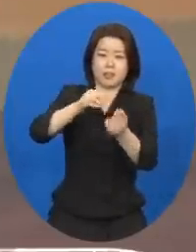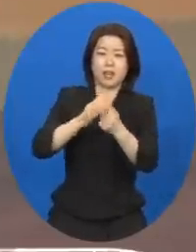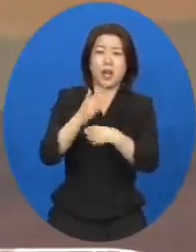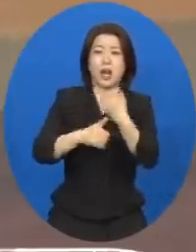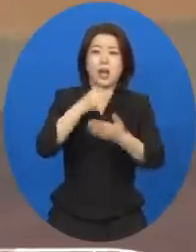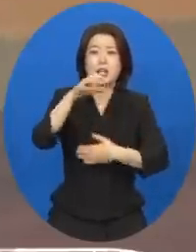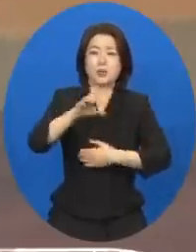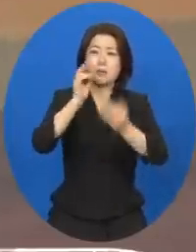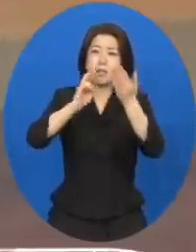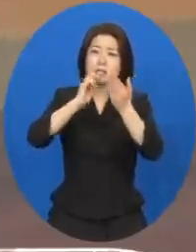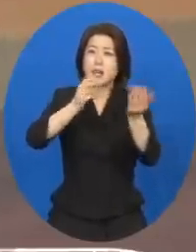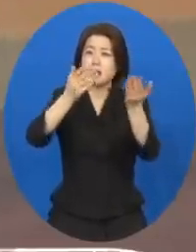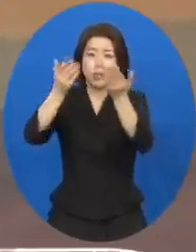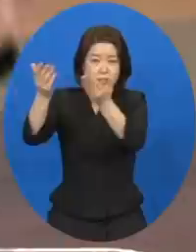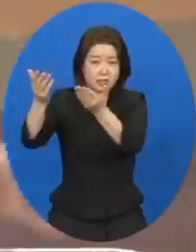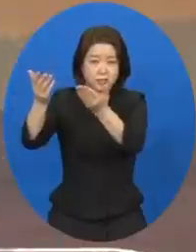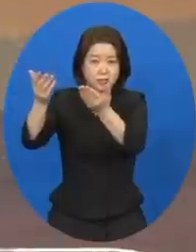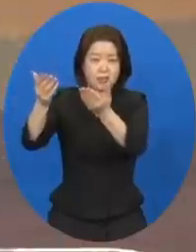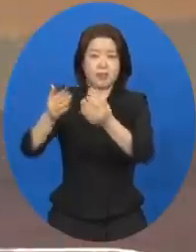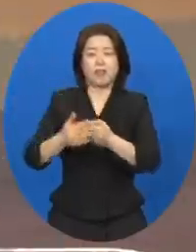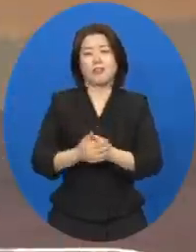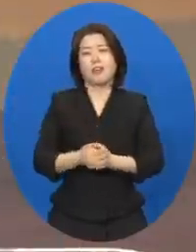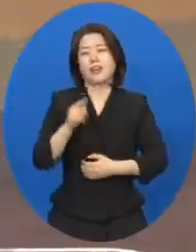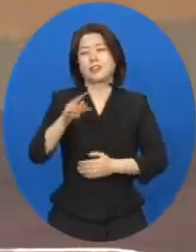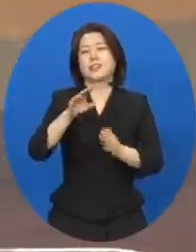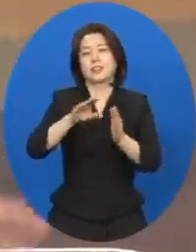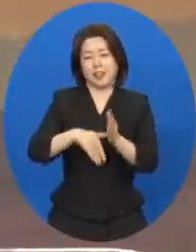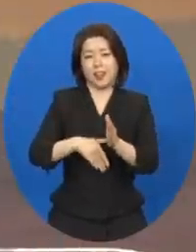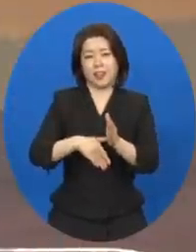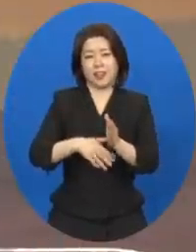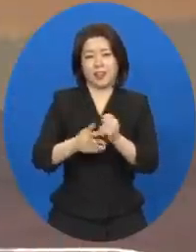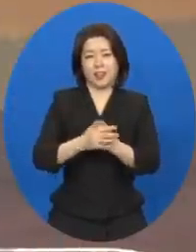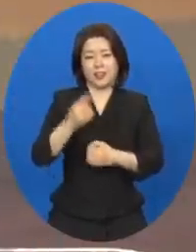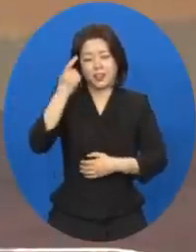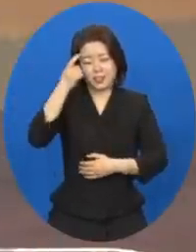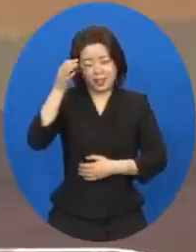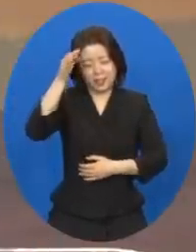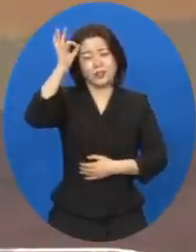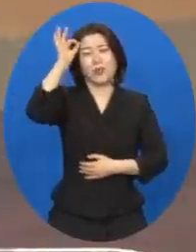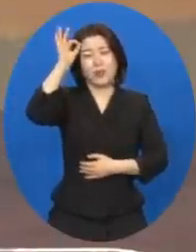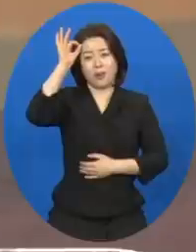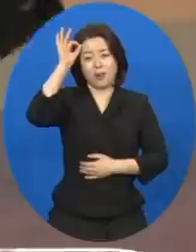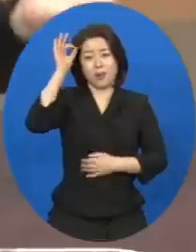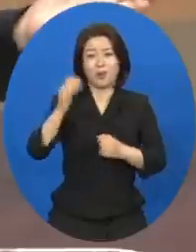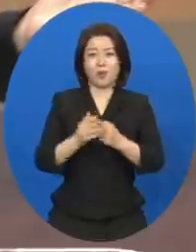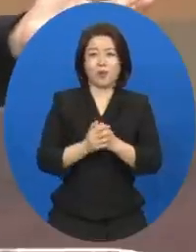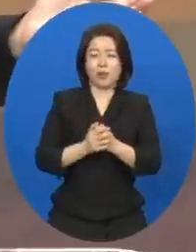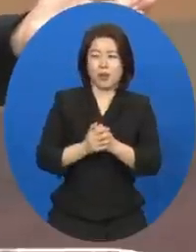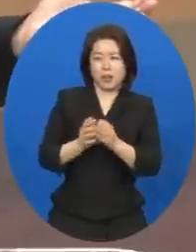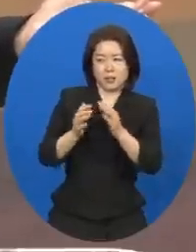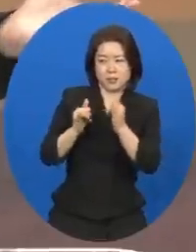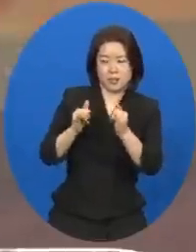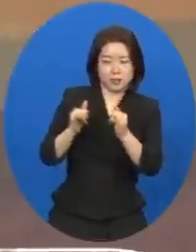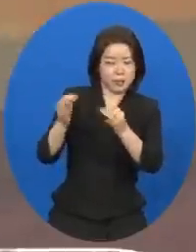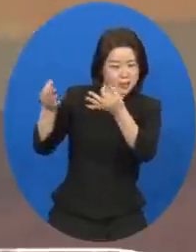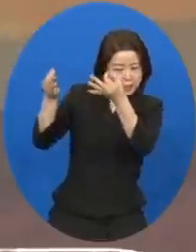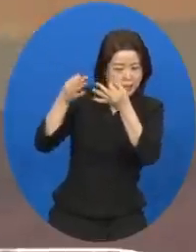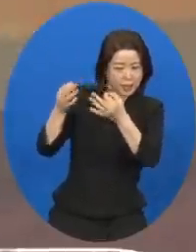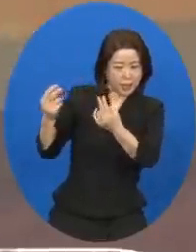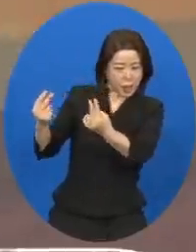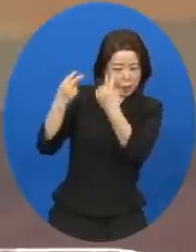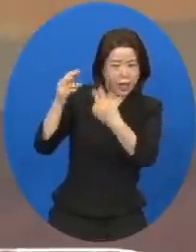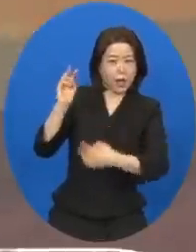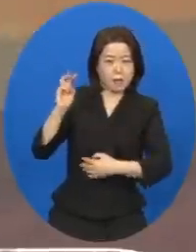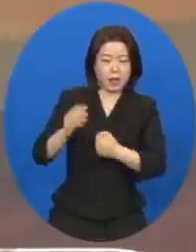하나님 앞에 찬양하게 됐을 때, 그때 생각이 납니다. 사람들이 지켜볼 텐데 교인들이